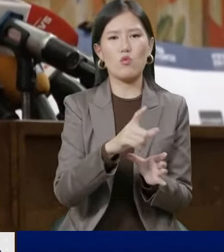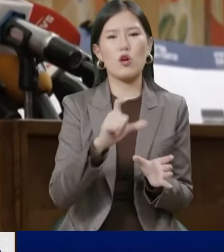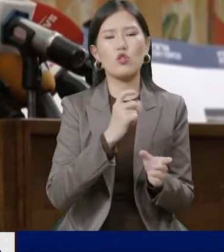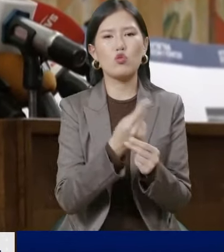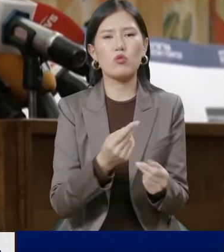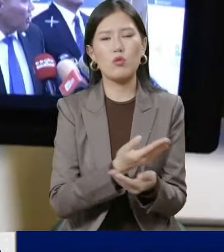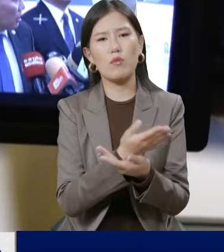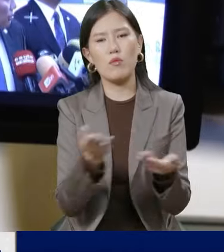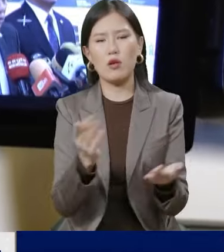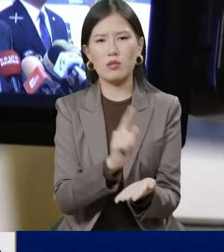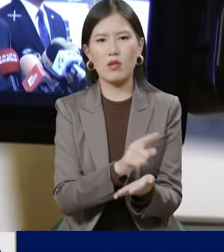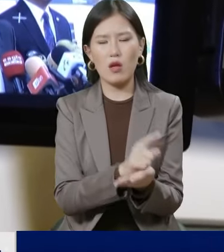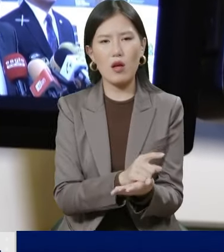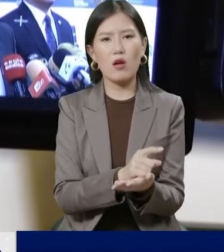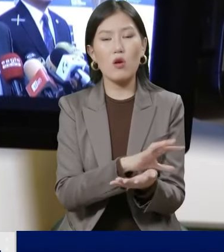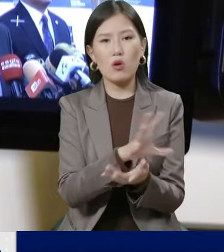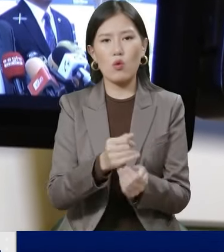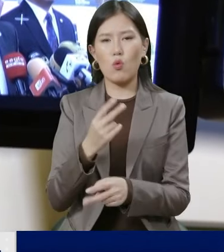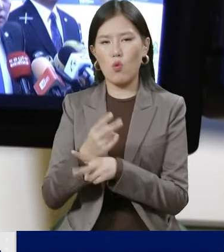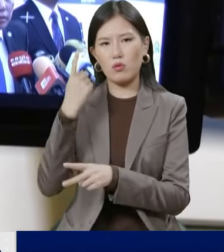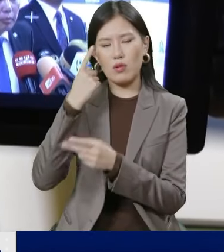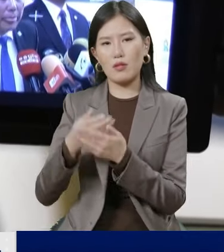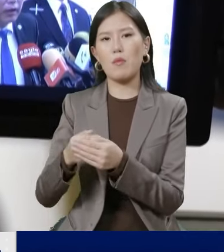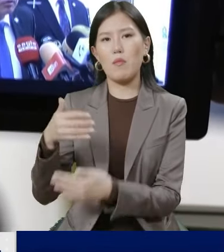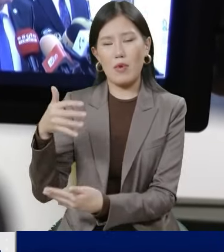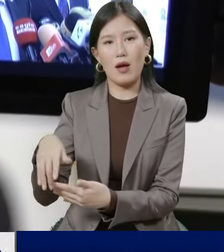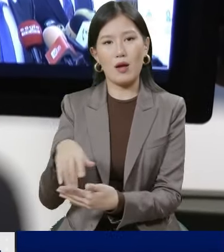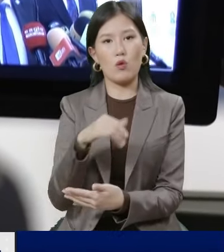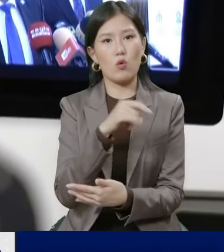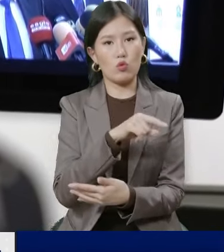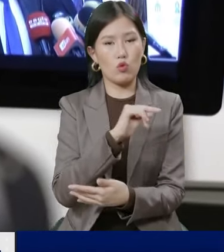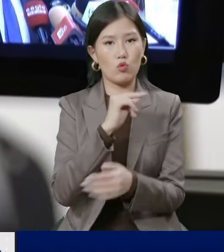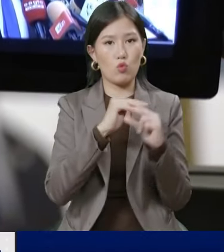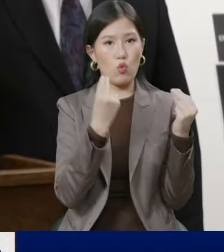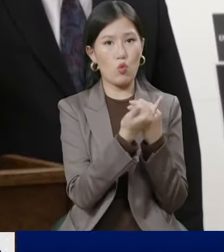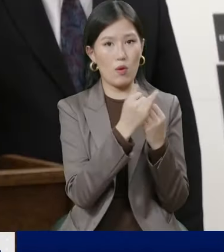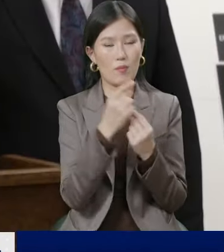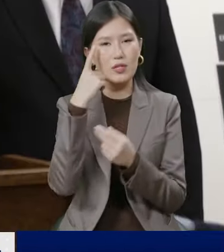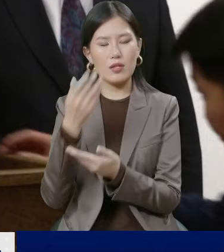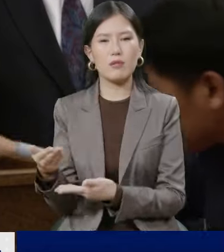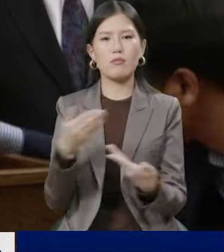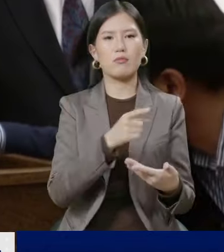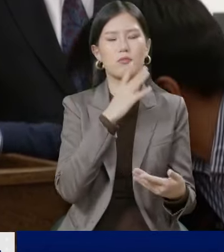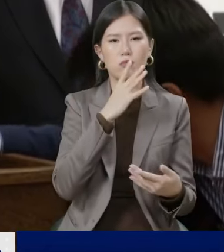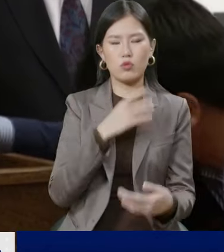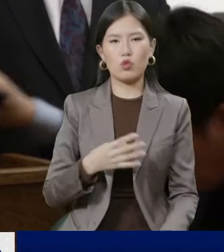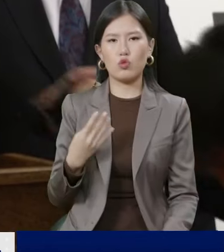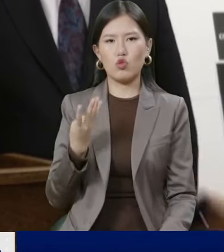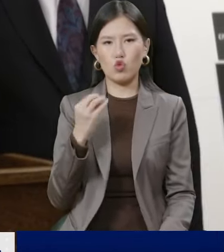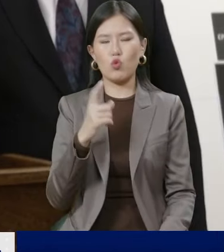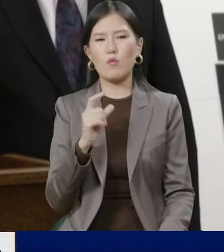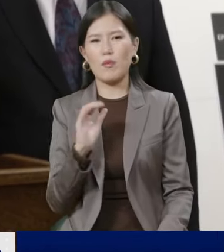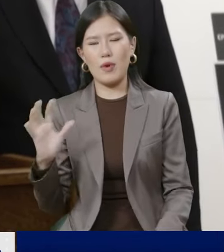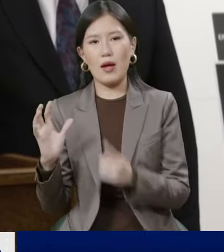үзэл санаа бүхий багц хуулийн төслийг намрын чуулганд өргөн барьна гэв. За Ардчилсан намын бүлгийн 40 гишүүнээс 14 нь аймаг сумын засаг